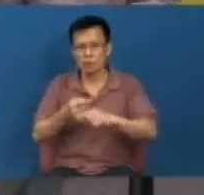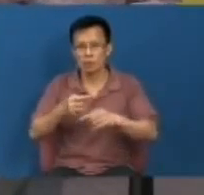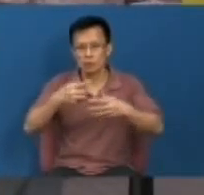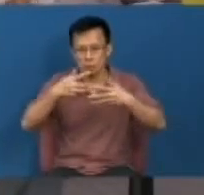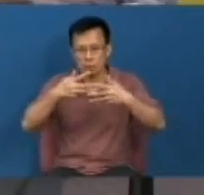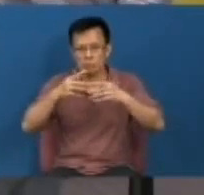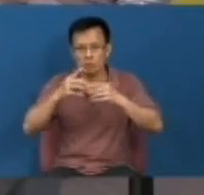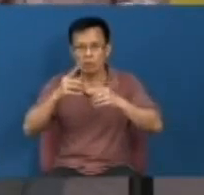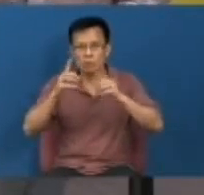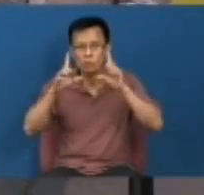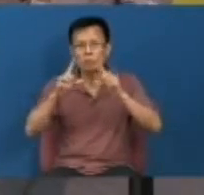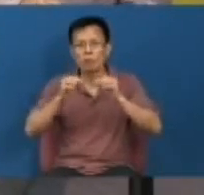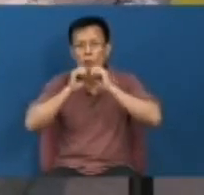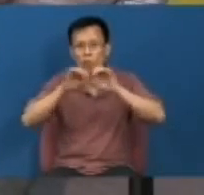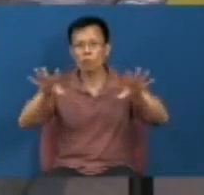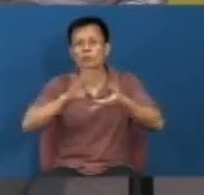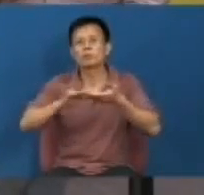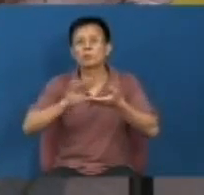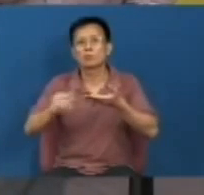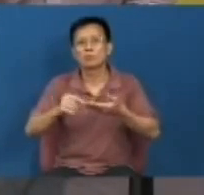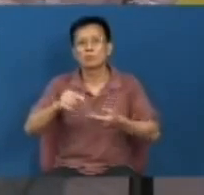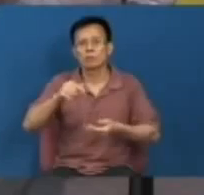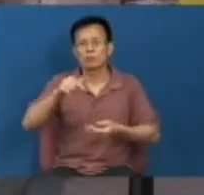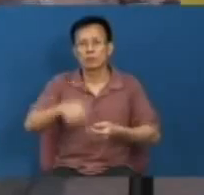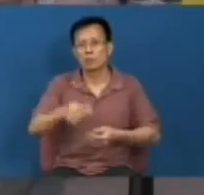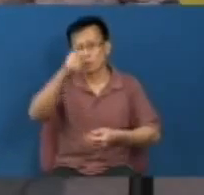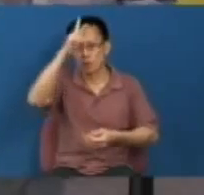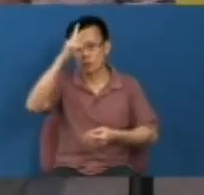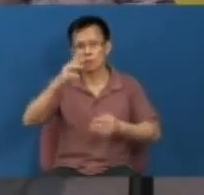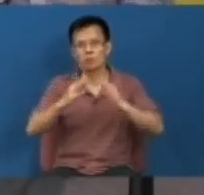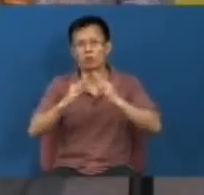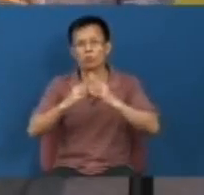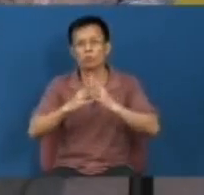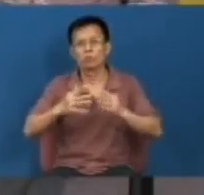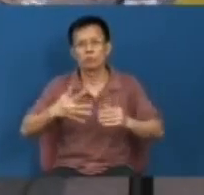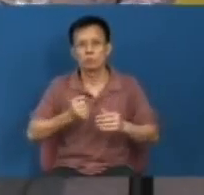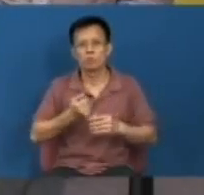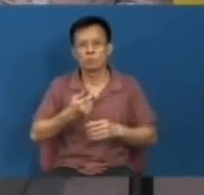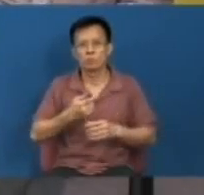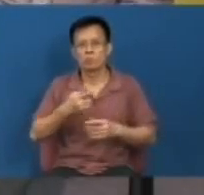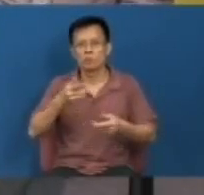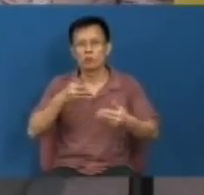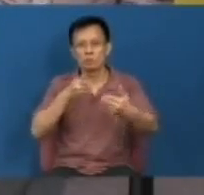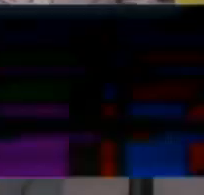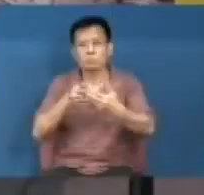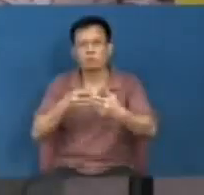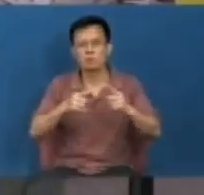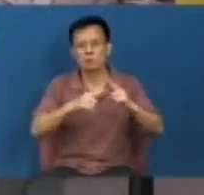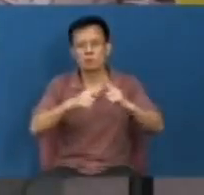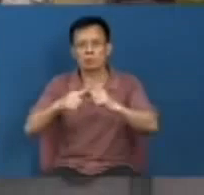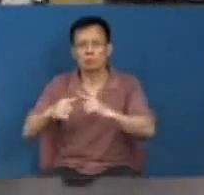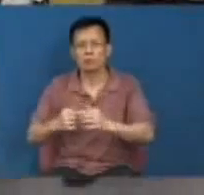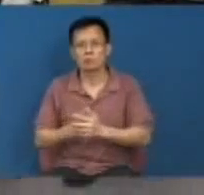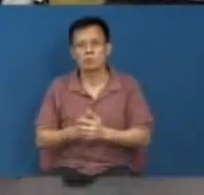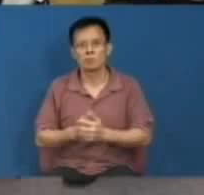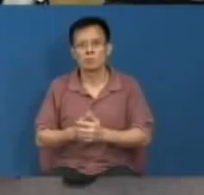白，一定要讓人哋知道咧，原來我哋啲地政處啲官員咧係咁樣去對待我哋啲。小市民， 我哋嘅真相就係最近我哋嘅